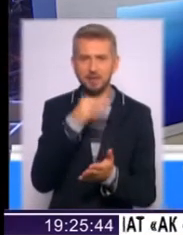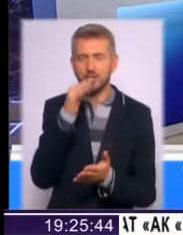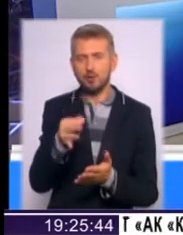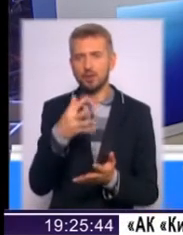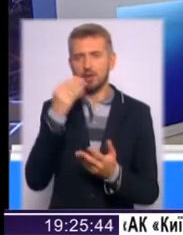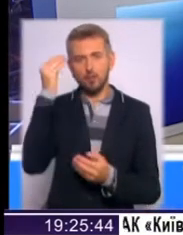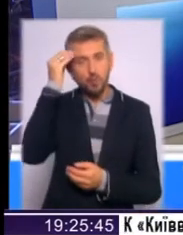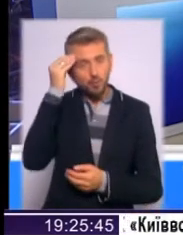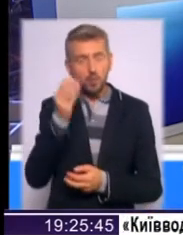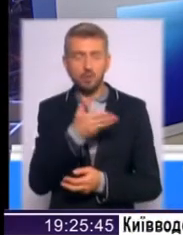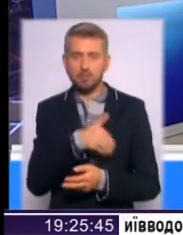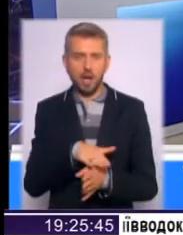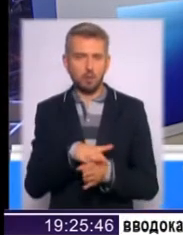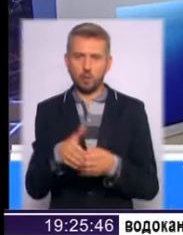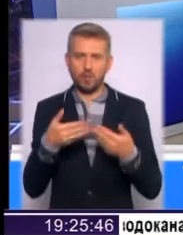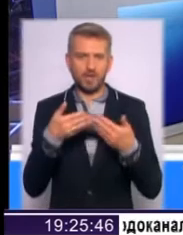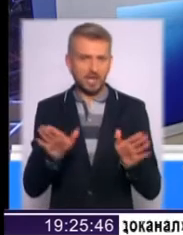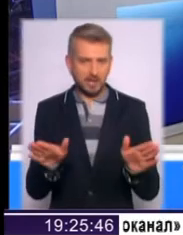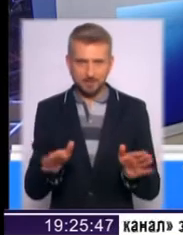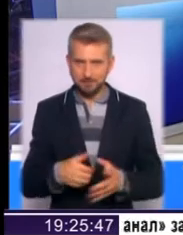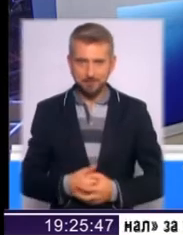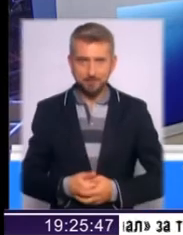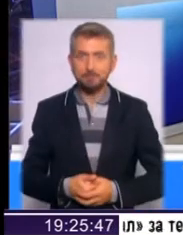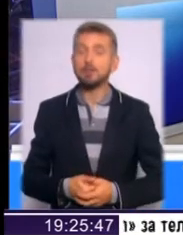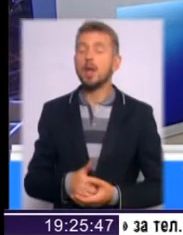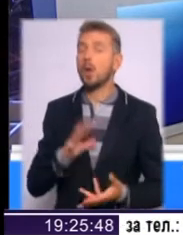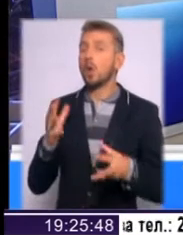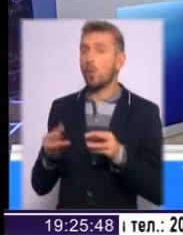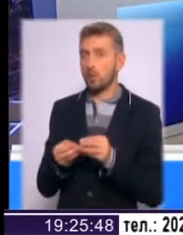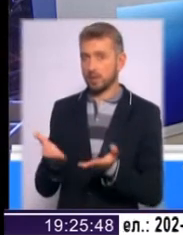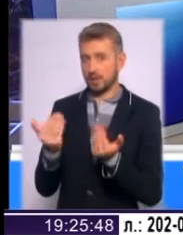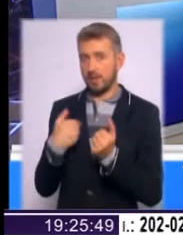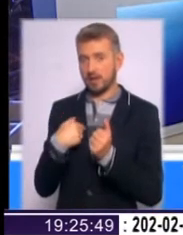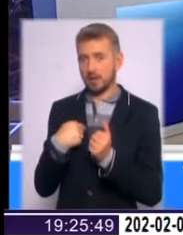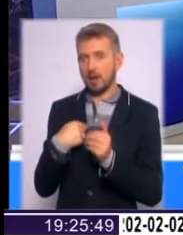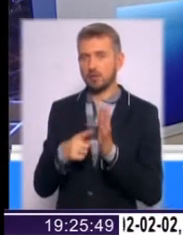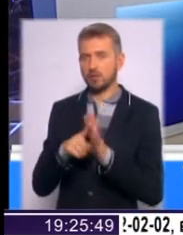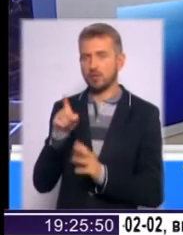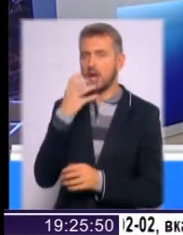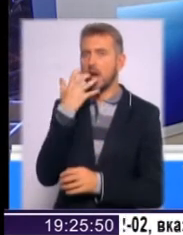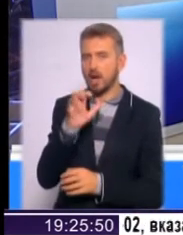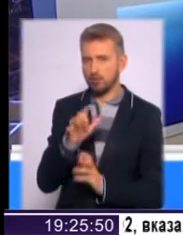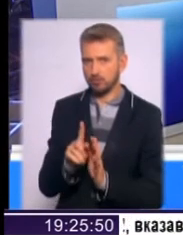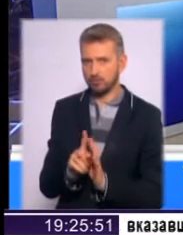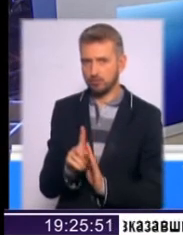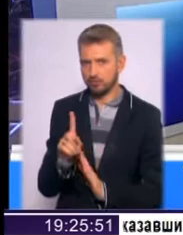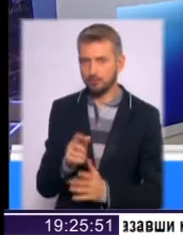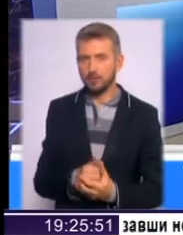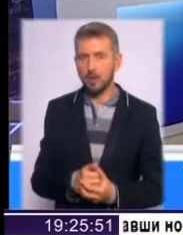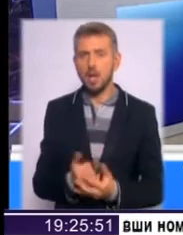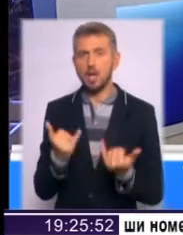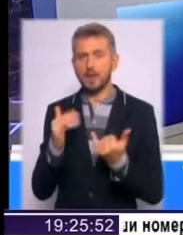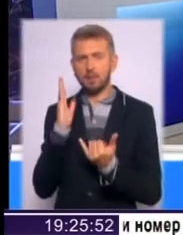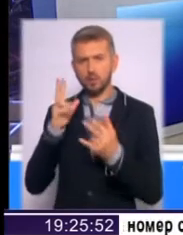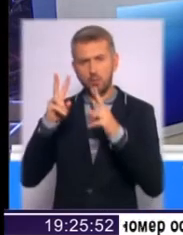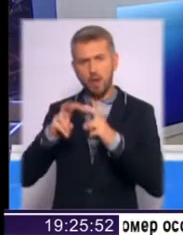свою думку, ми тут абсолютно відкриті. Отже, давайте я з такого гарячого, якщо хочете, розпочну. Ми зараз будемо